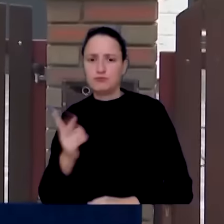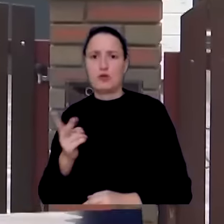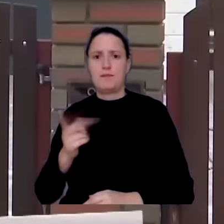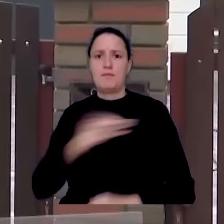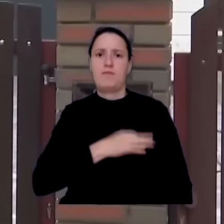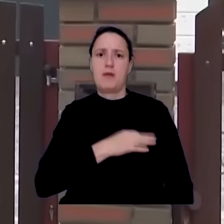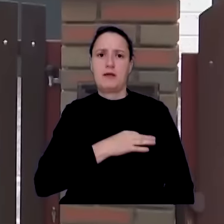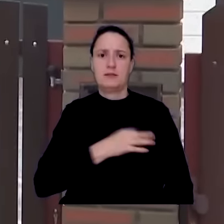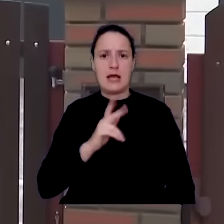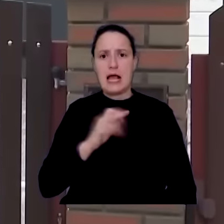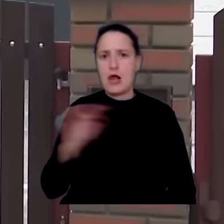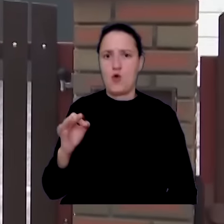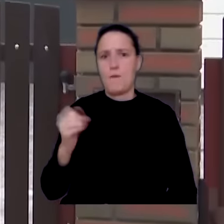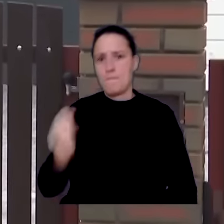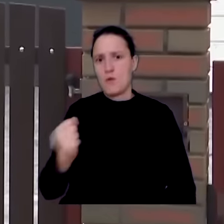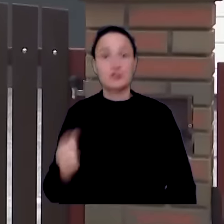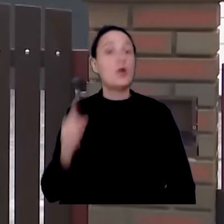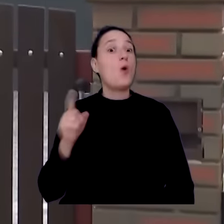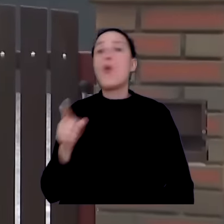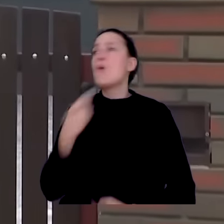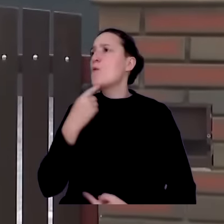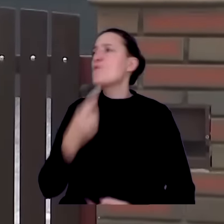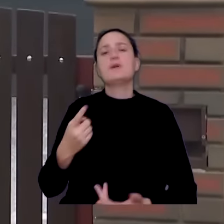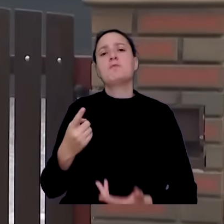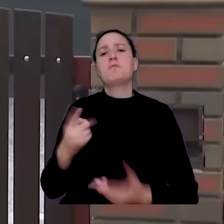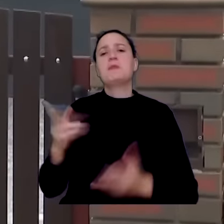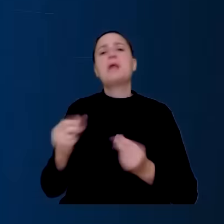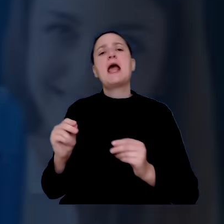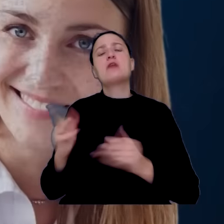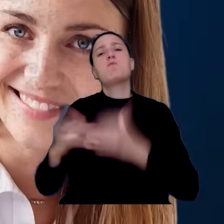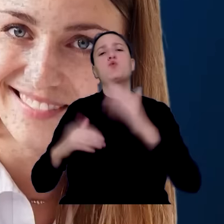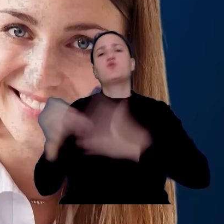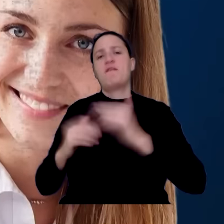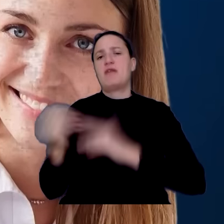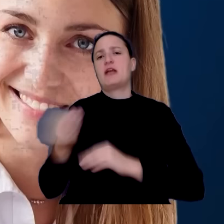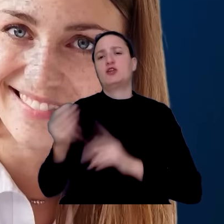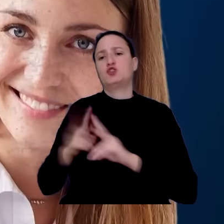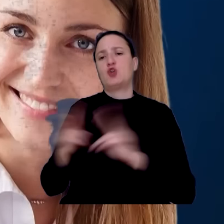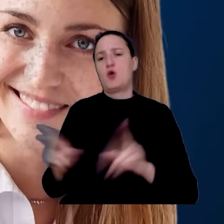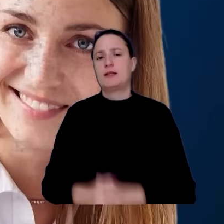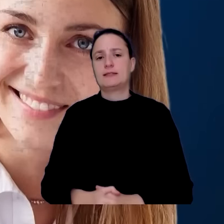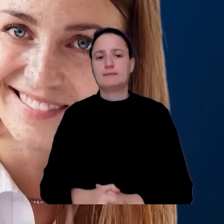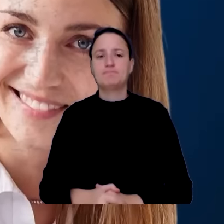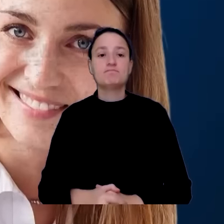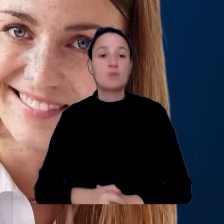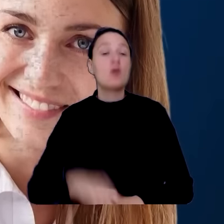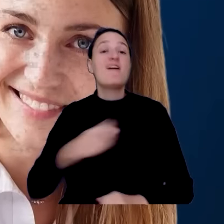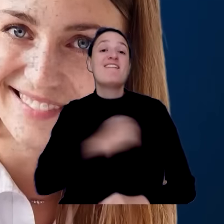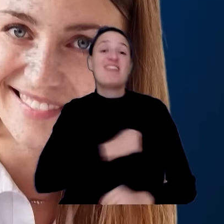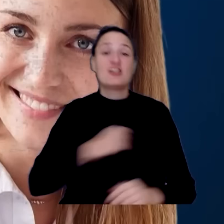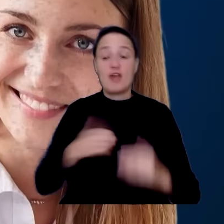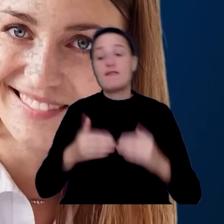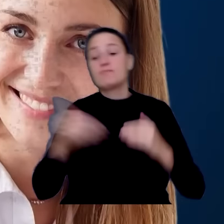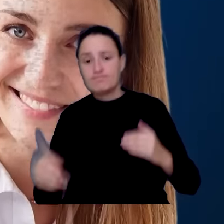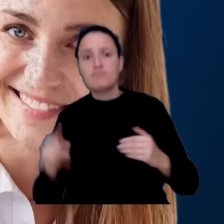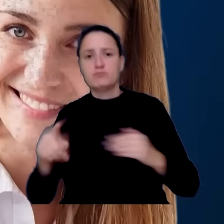że rezydencja jest w budowie i nie nadaje się do zamieszkania. Pod Warszawą budujemy dom. Przeprowadzimy się do